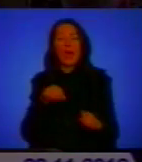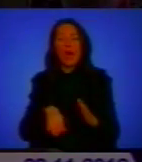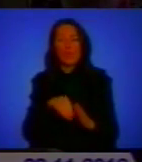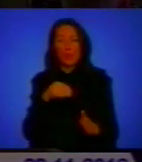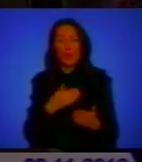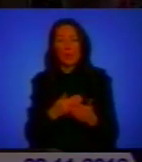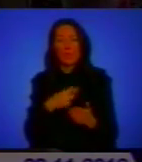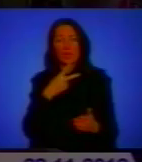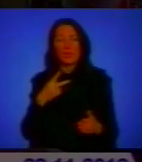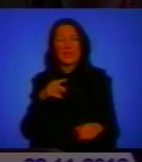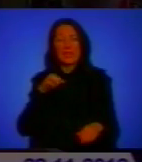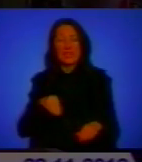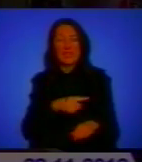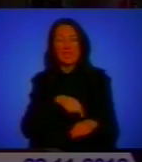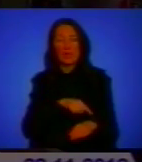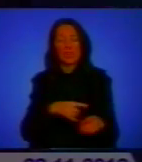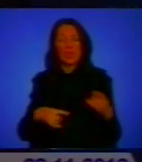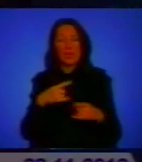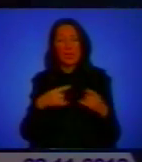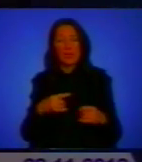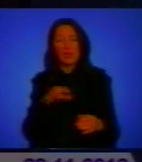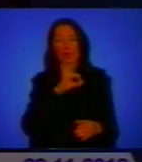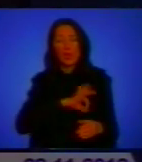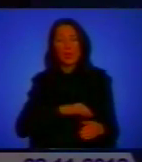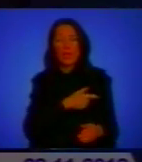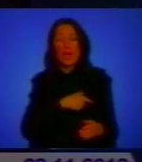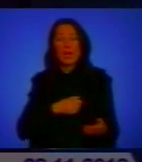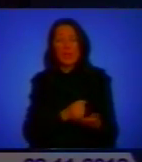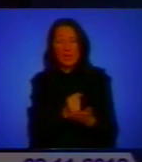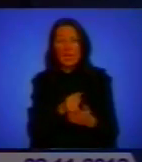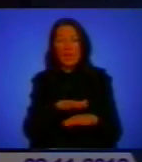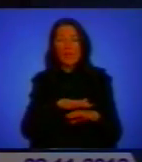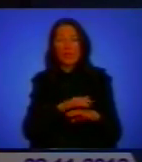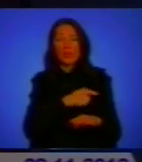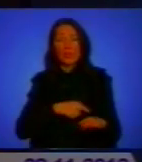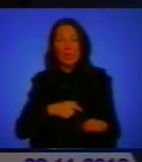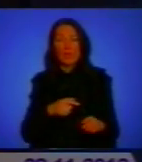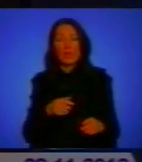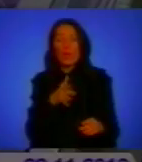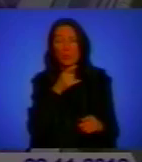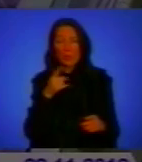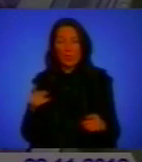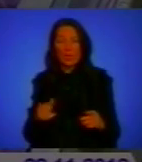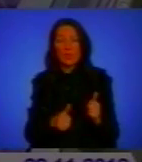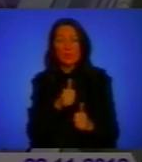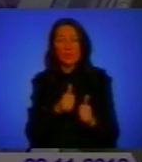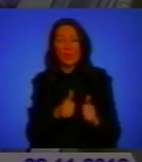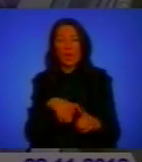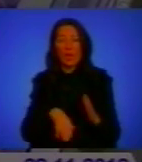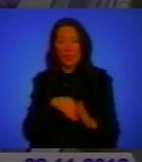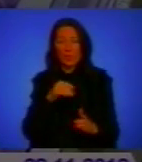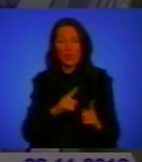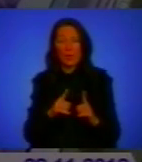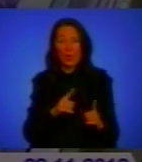Майже 2000 годин телеефіру використали кандидати в народні депутати під час парламентських виборчих перегонів. Ще понад 1000 годин вони